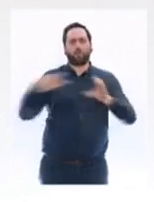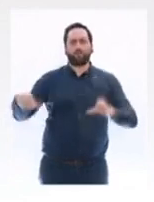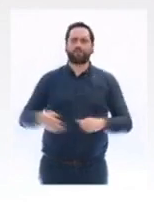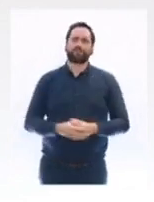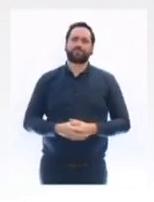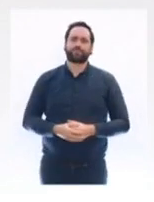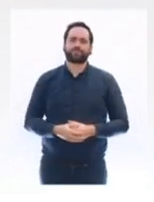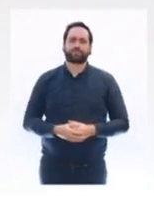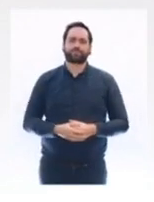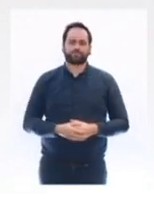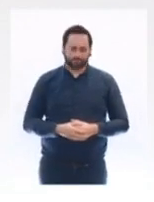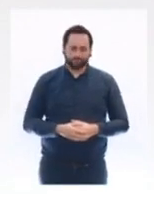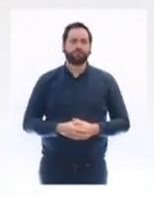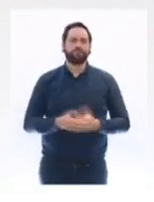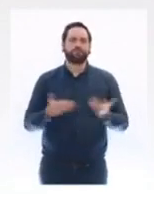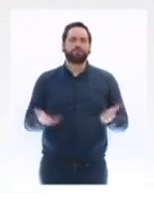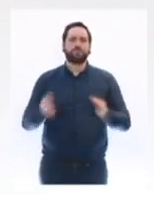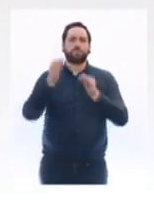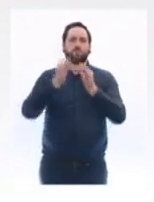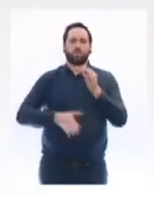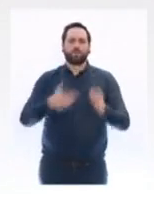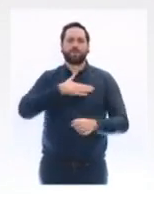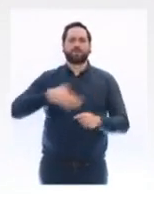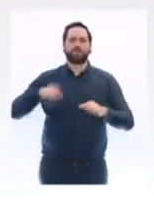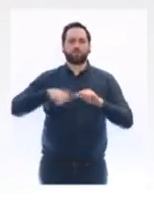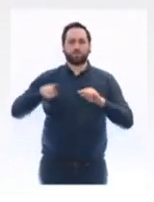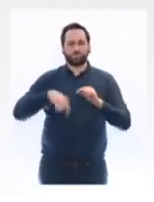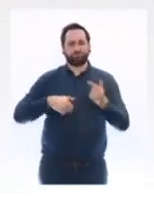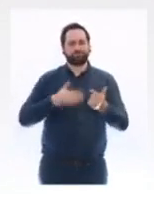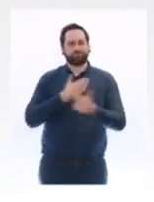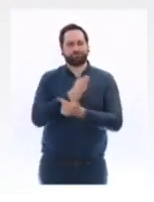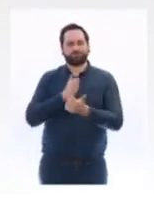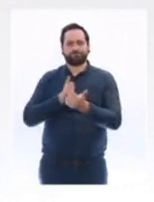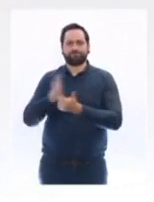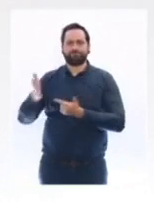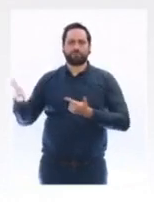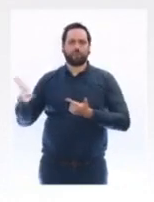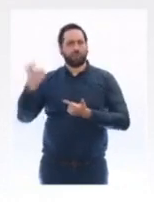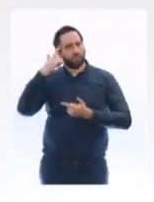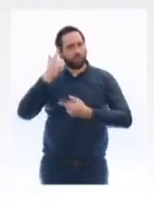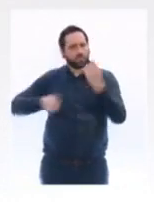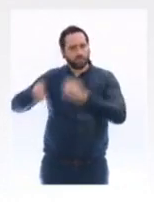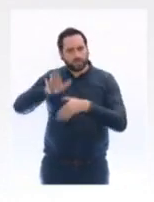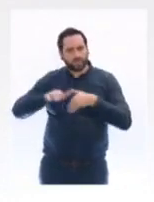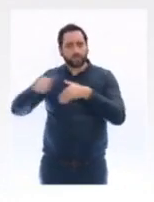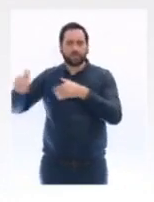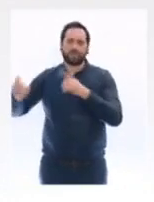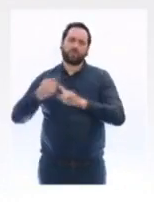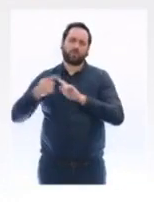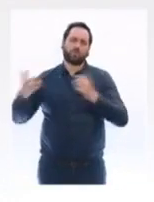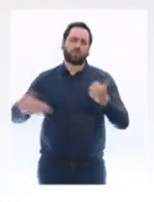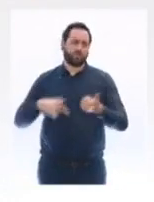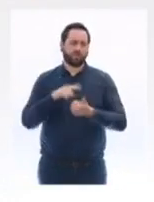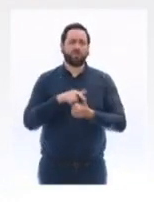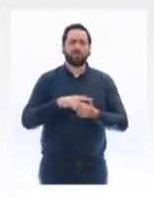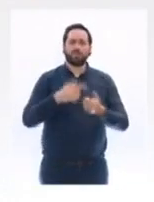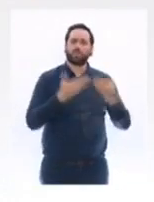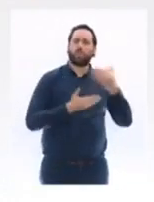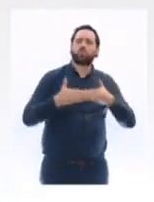être appliqués. Comme l'indiquait le Premier ministre, tous les magasins de matériaux et d'outillage resteront ouverts, y compris d'ailleurs